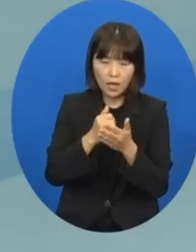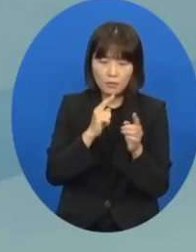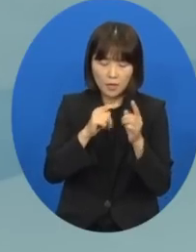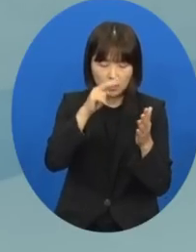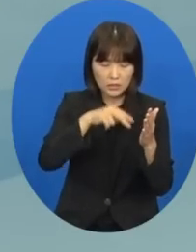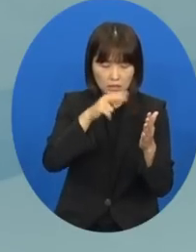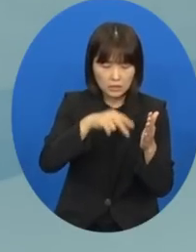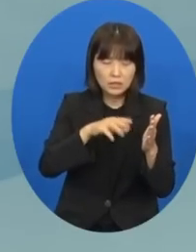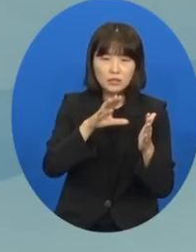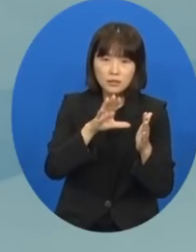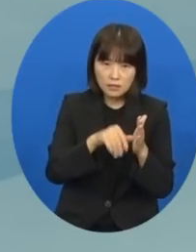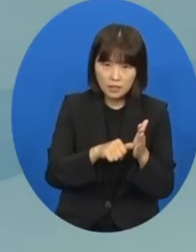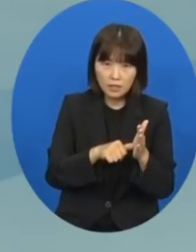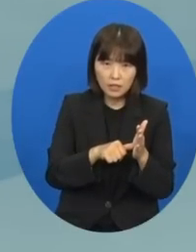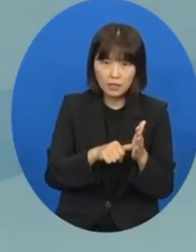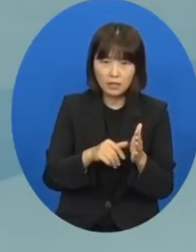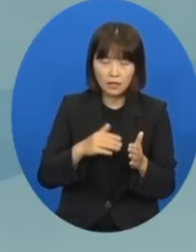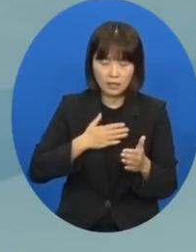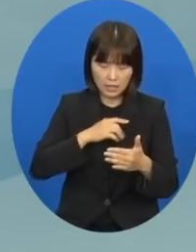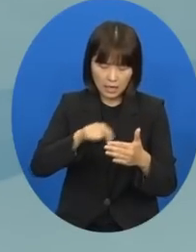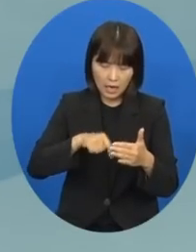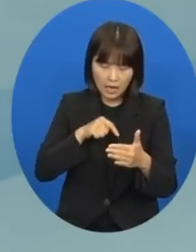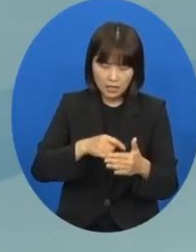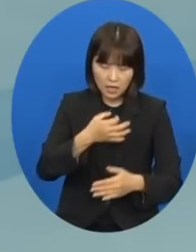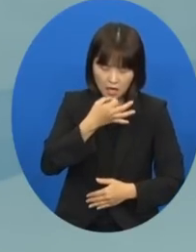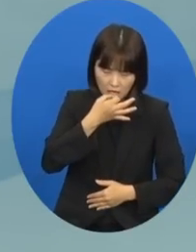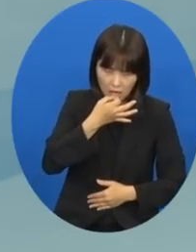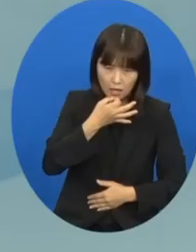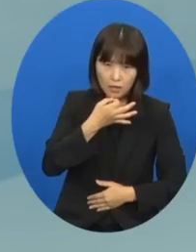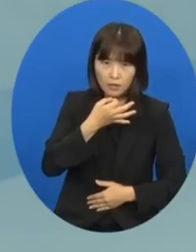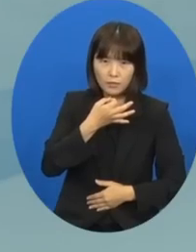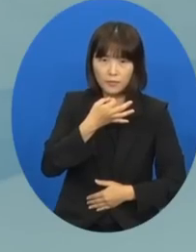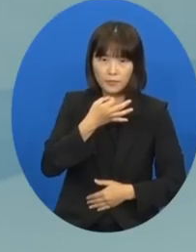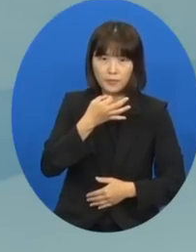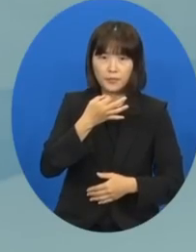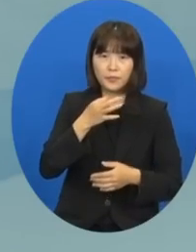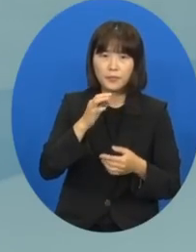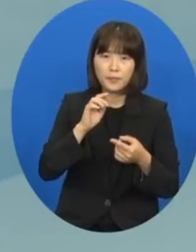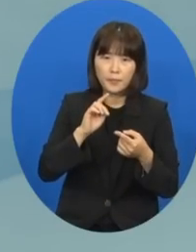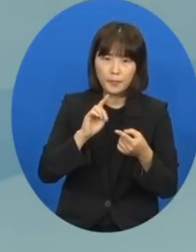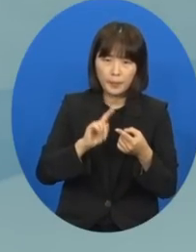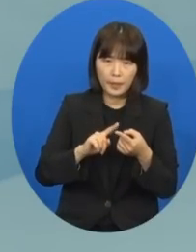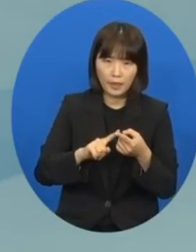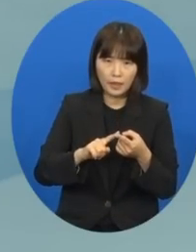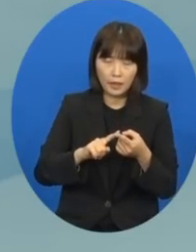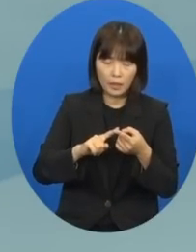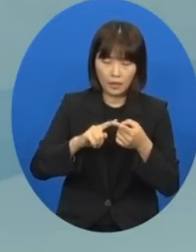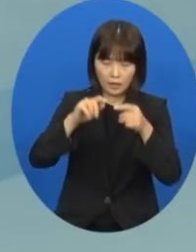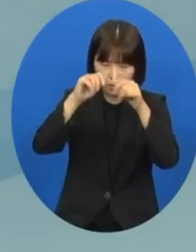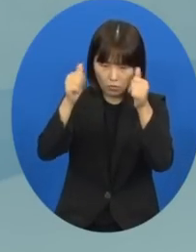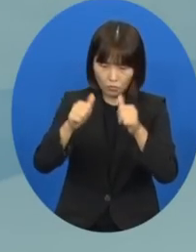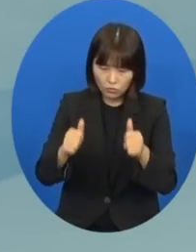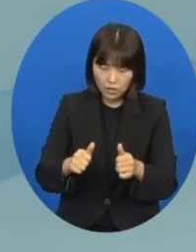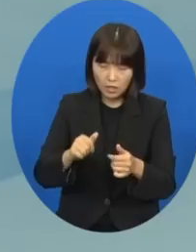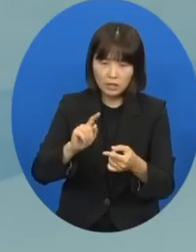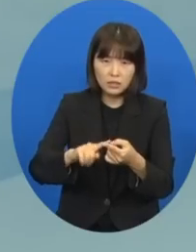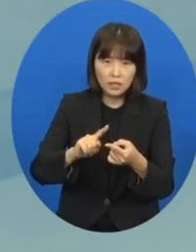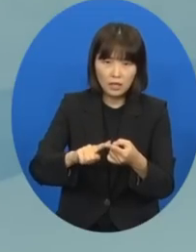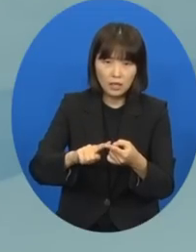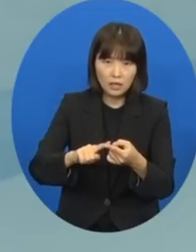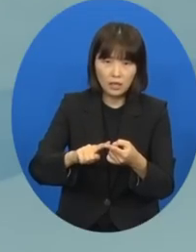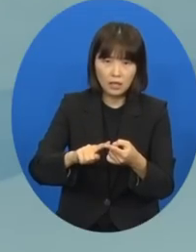안에 감추어진 탐욕과 탐심과 헛된 야망, 허영, 내 안에 감추어진 우상들을 들춰내는 것은